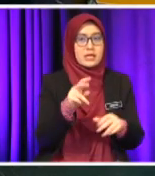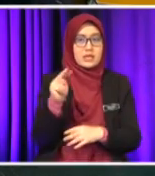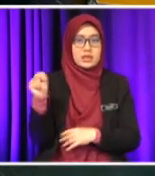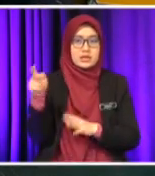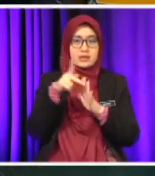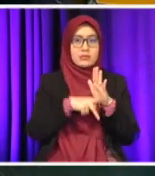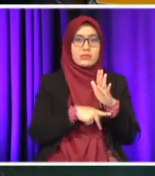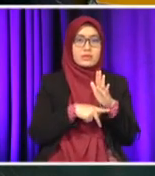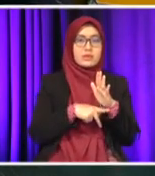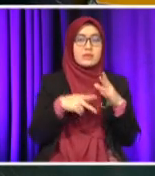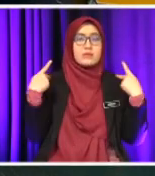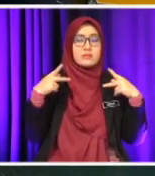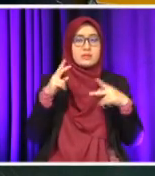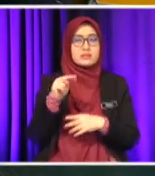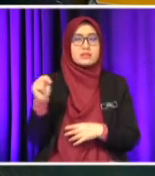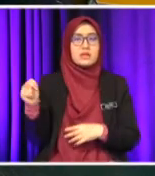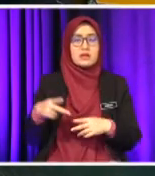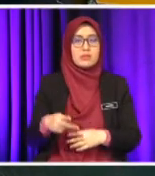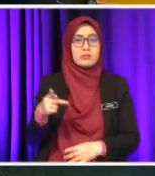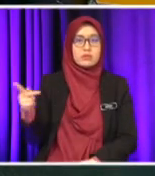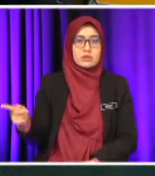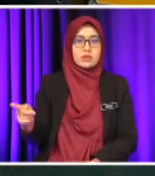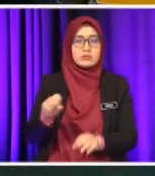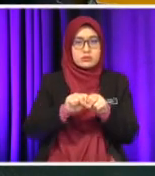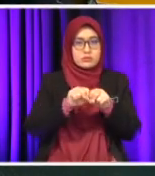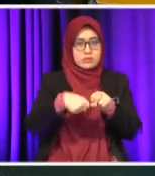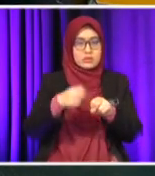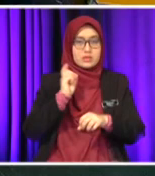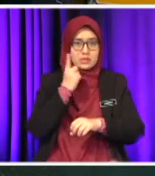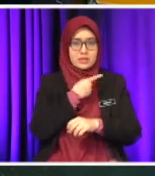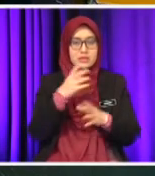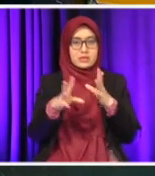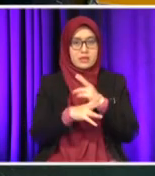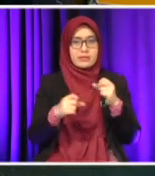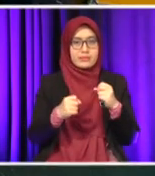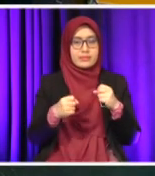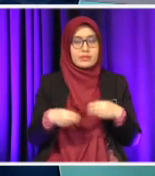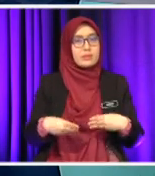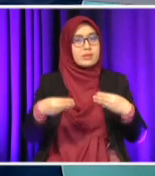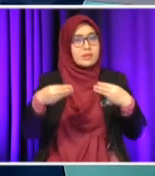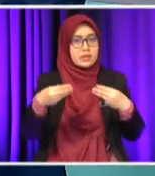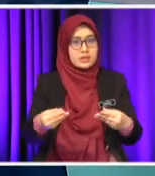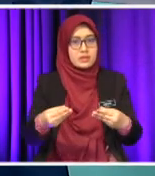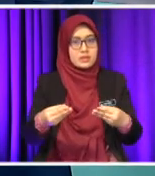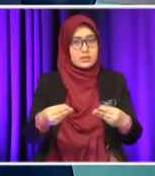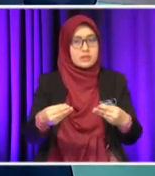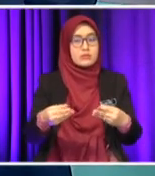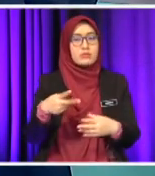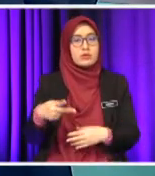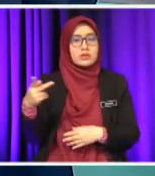supaya kita dapat menyampaikan produk kita daripada pengeluaran